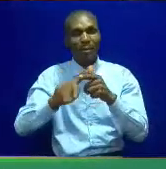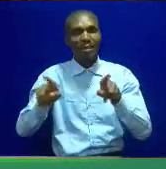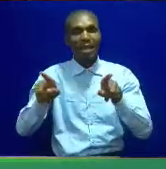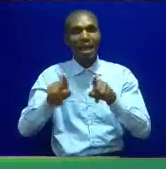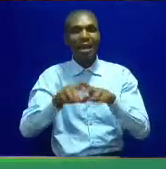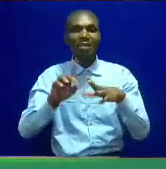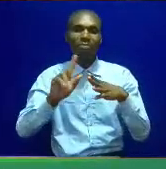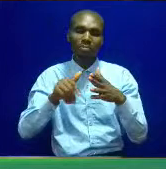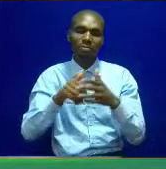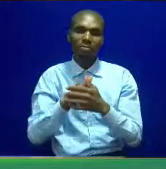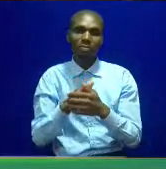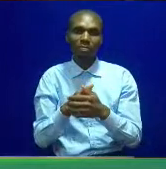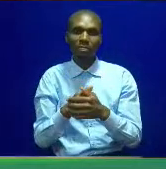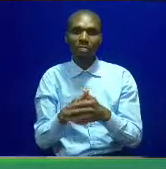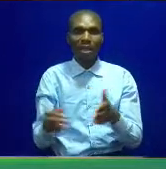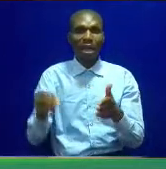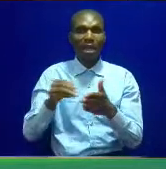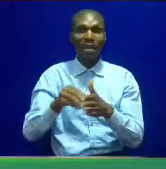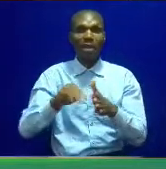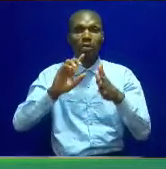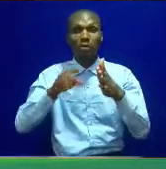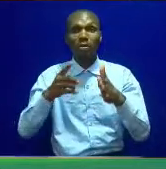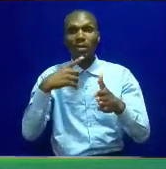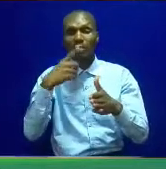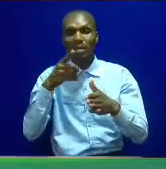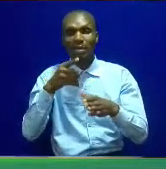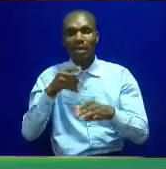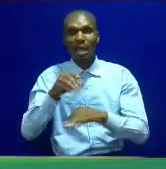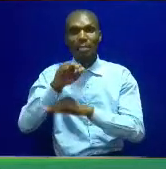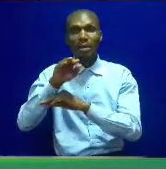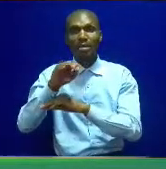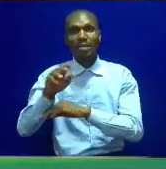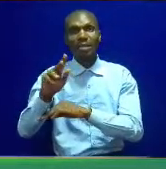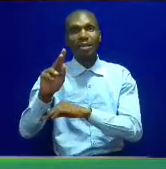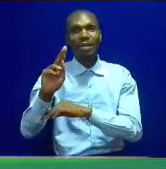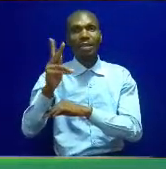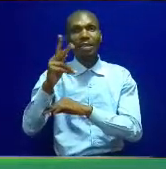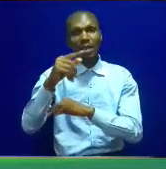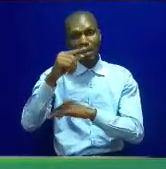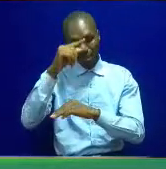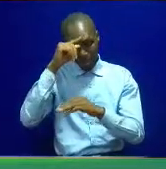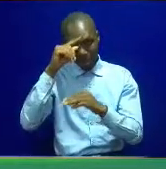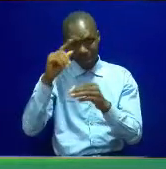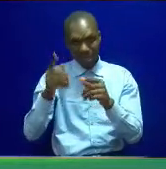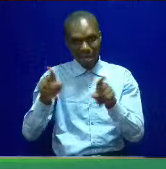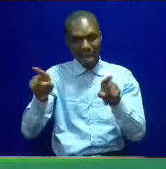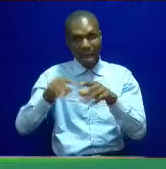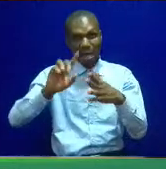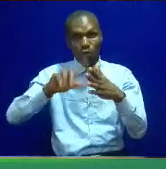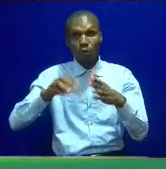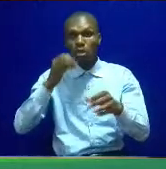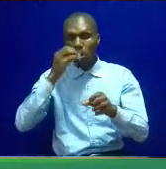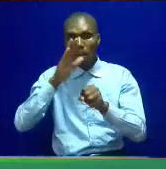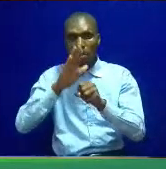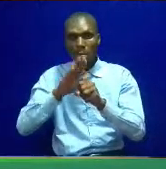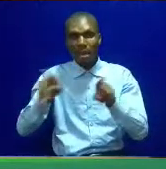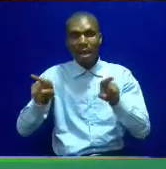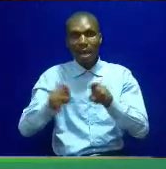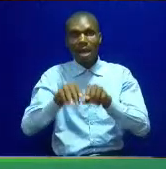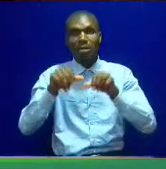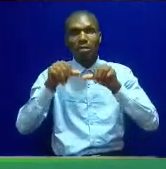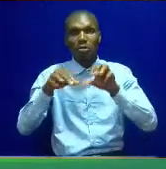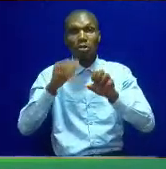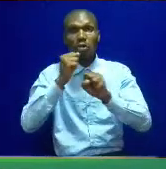jirense ndo kenda nyaka tayo ko saba e government ya Kenya to ave covid una bado to promise the during elections jikaba